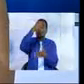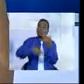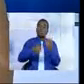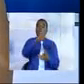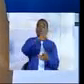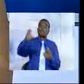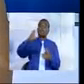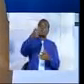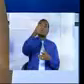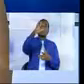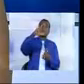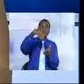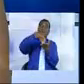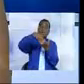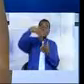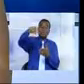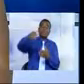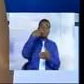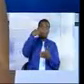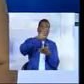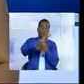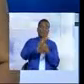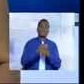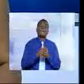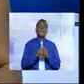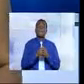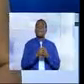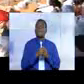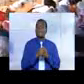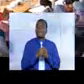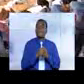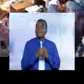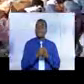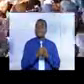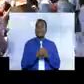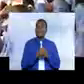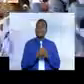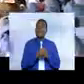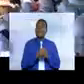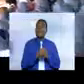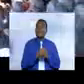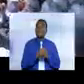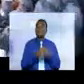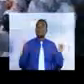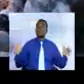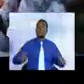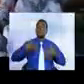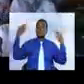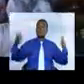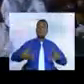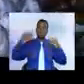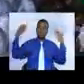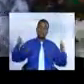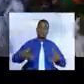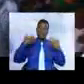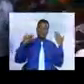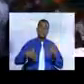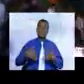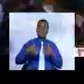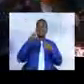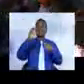115 millions de francs CFA. Le point avec Viviane Aimé. Ambiance de grande réjouissance au stade de